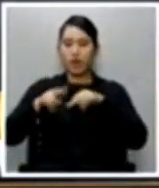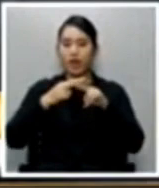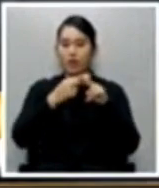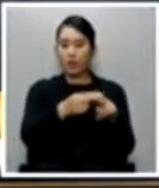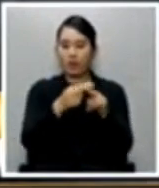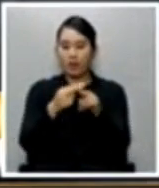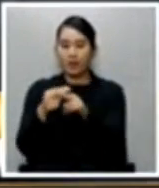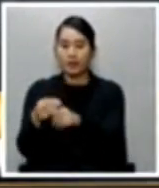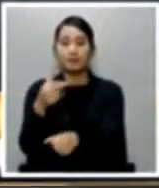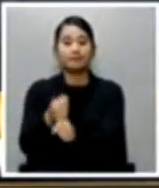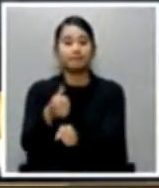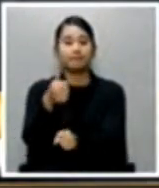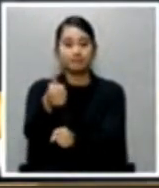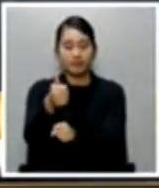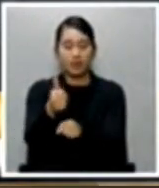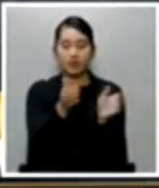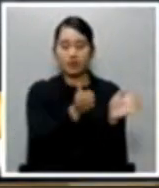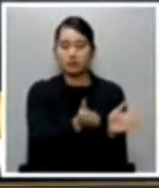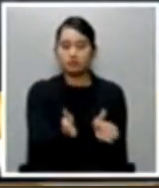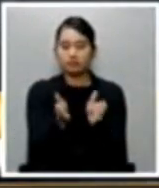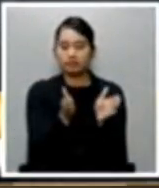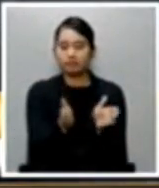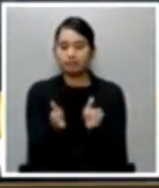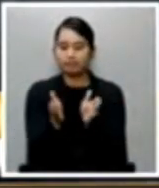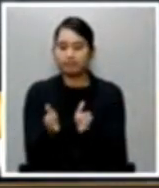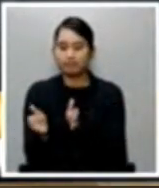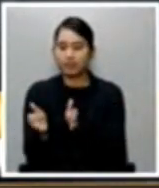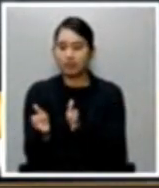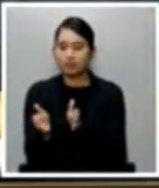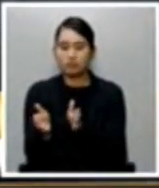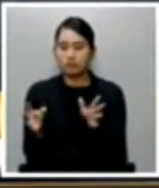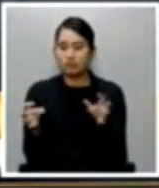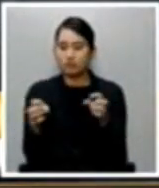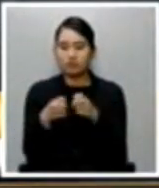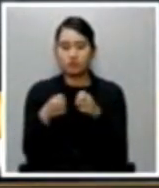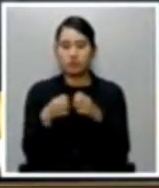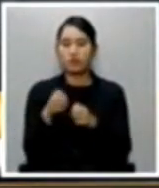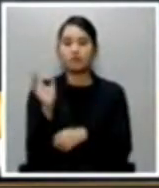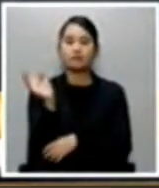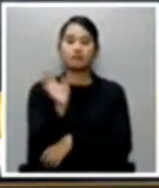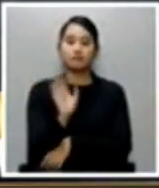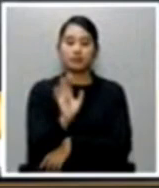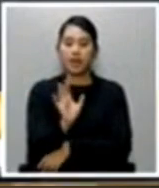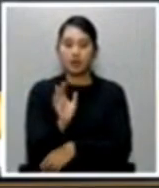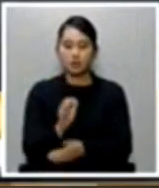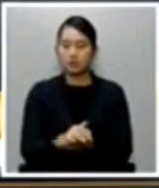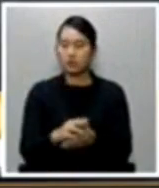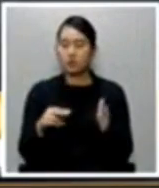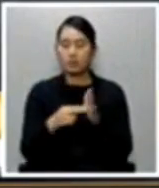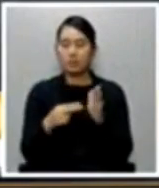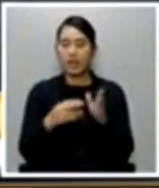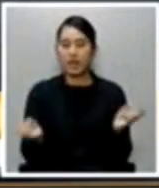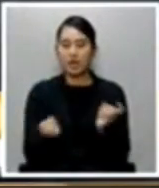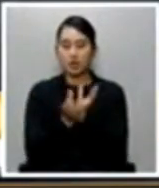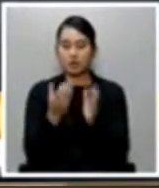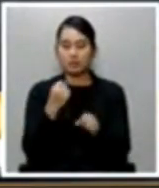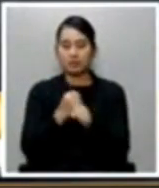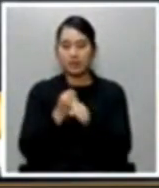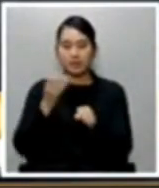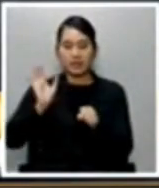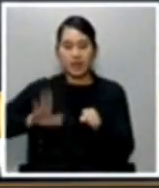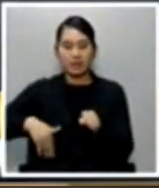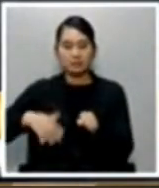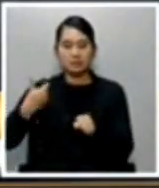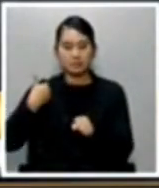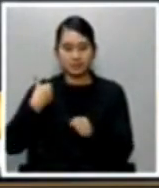ได้นะครับอย่าให้ต้องมีกระบวนการขั้นตอนมากมายที่จะทำให้เขาเนี่ยล่าช้านะครับเพราะการที่ท่